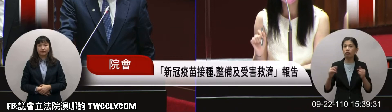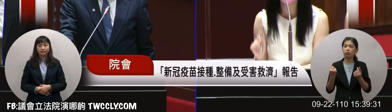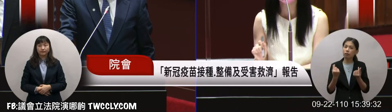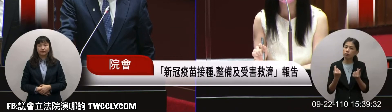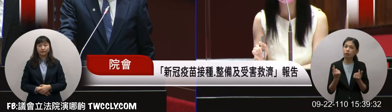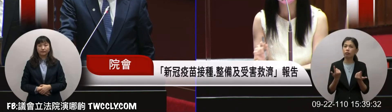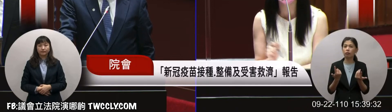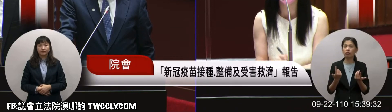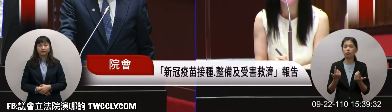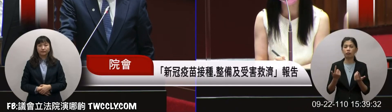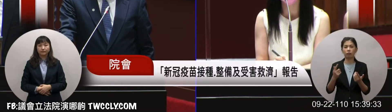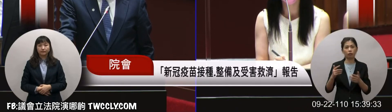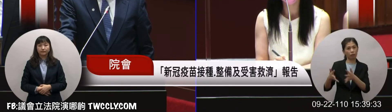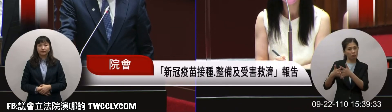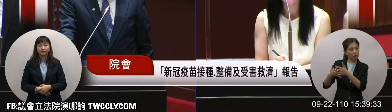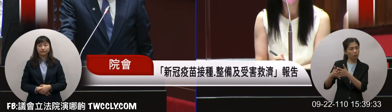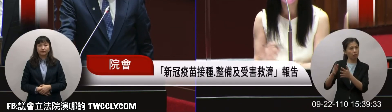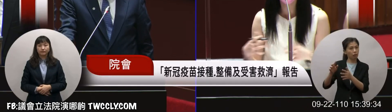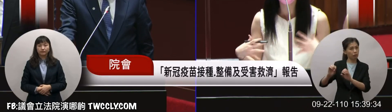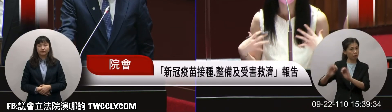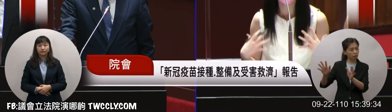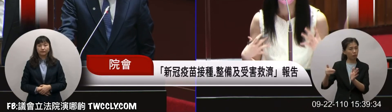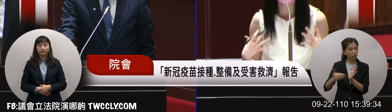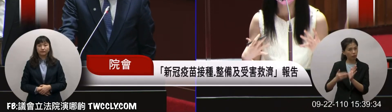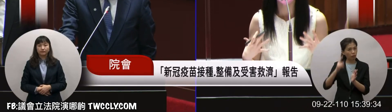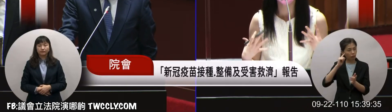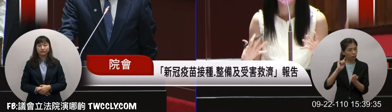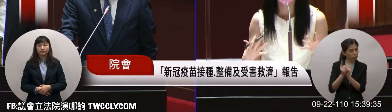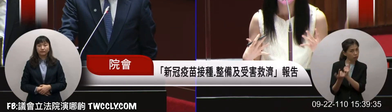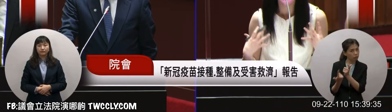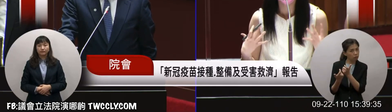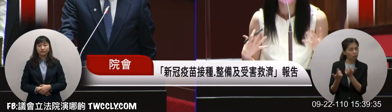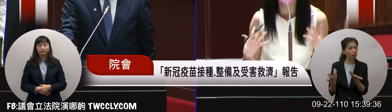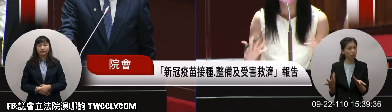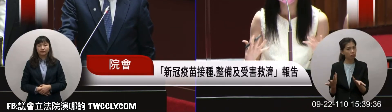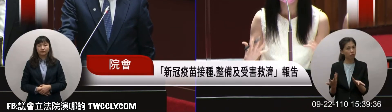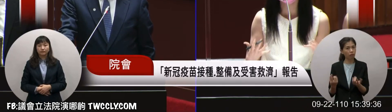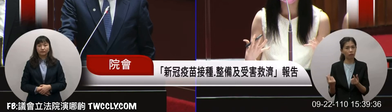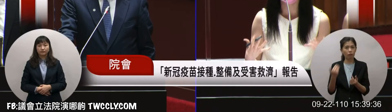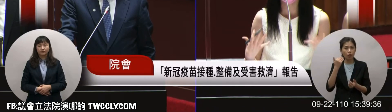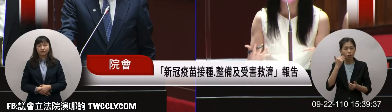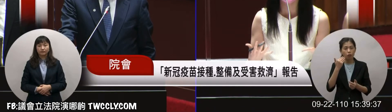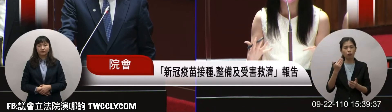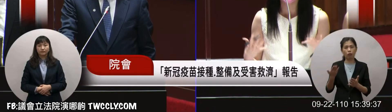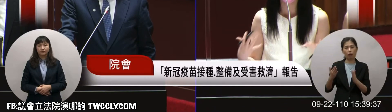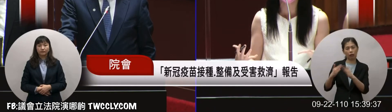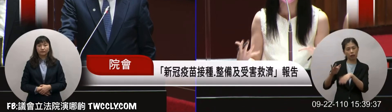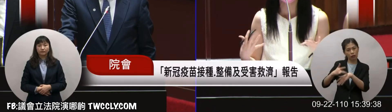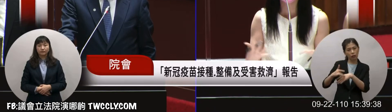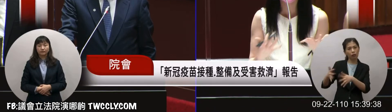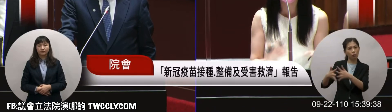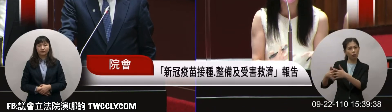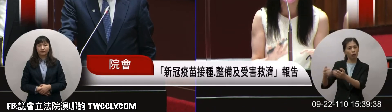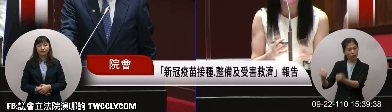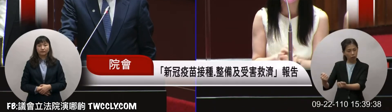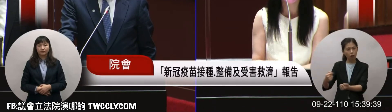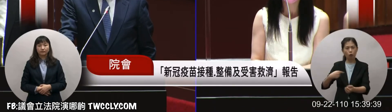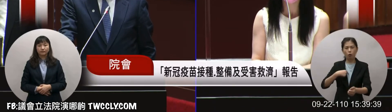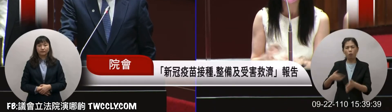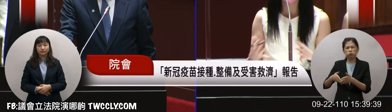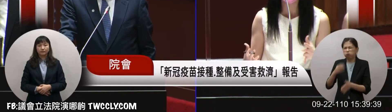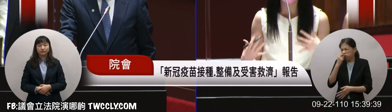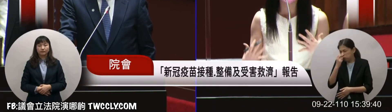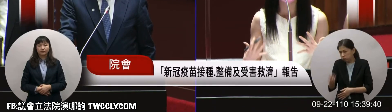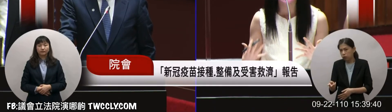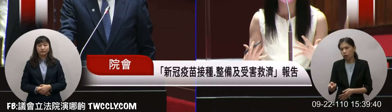我们有什么样因应的准备？就说如果我有美国的计划，因为我很重要的家人在美国或者什么，我一定要去的话，